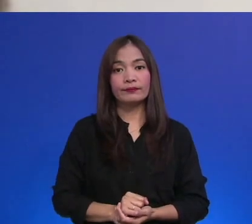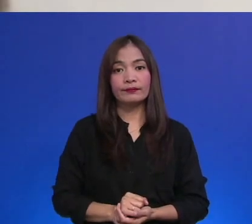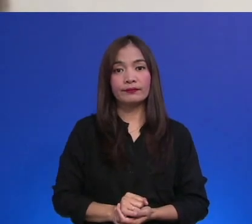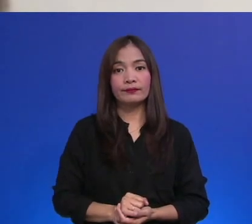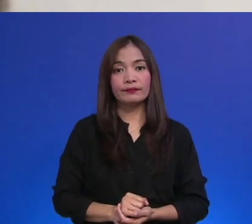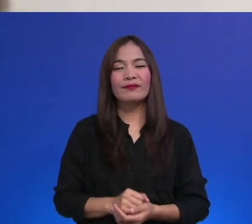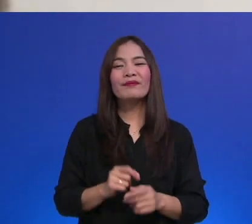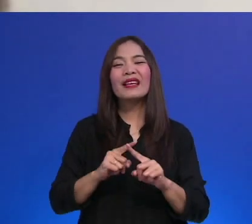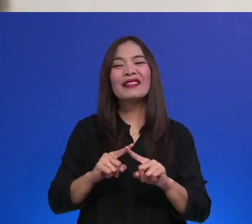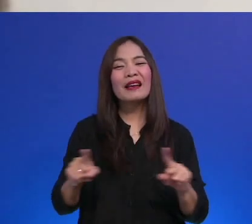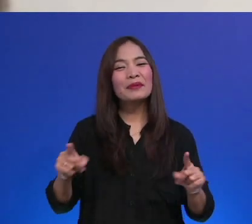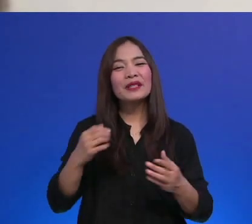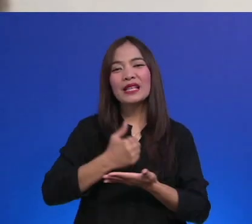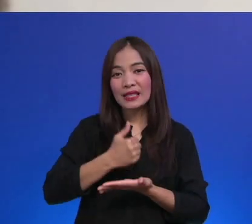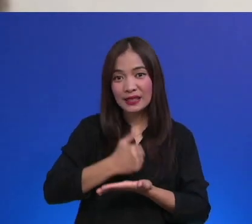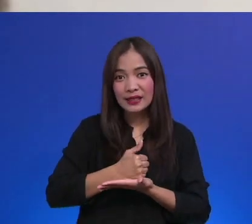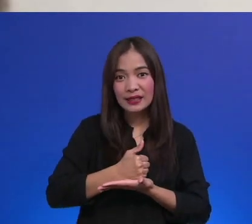tetapi sebenarnya